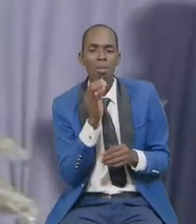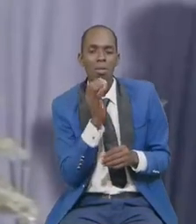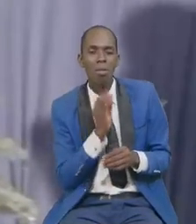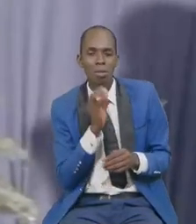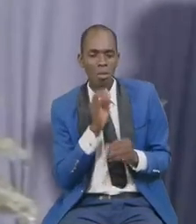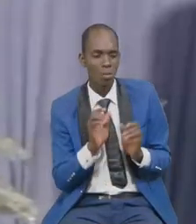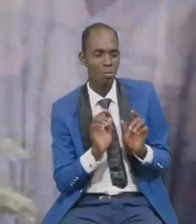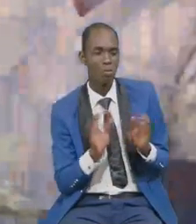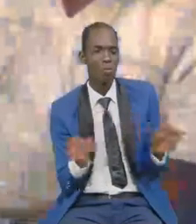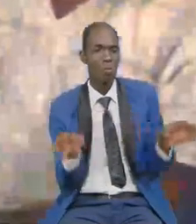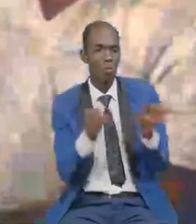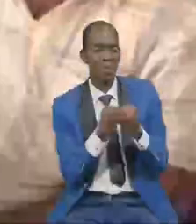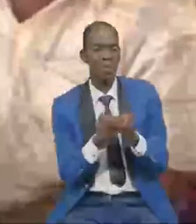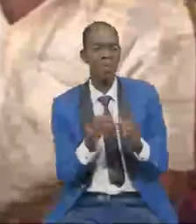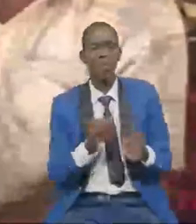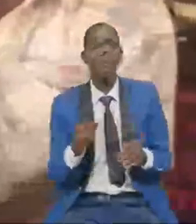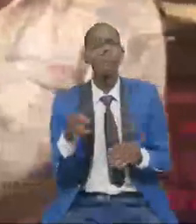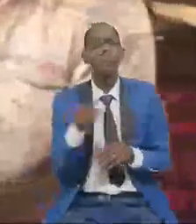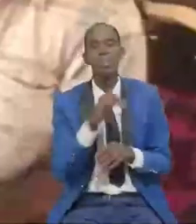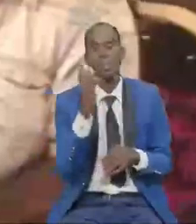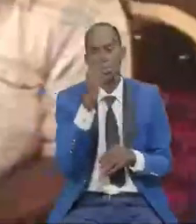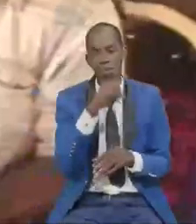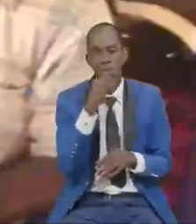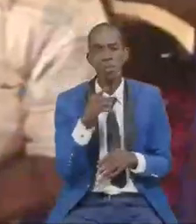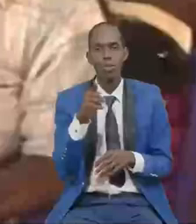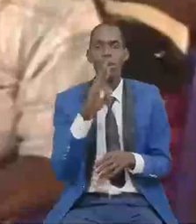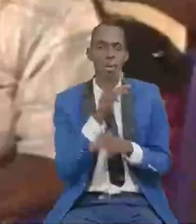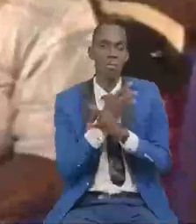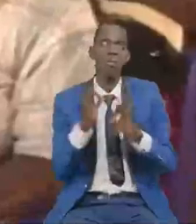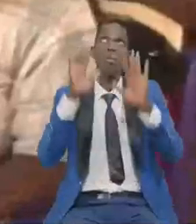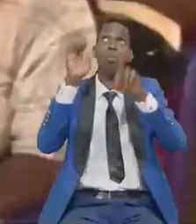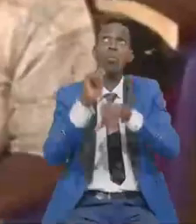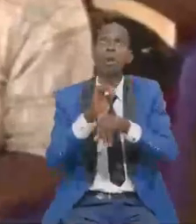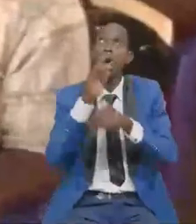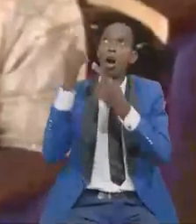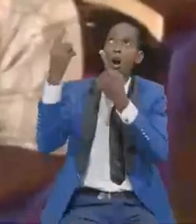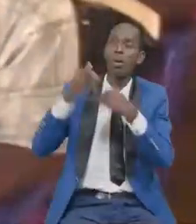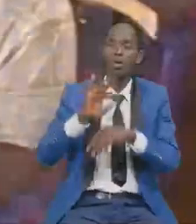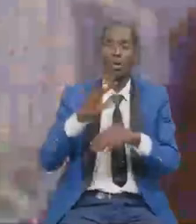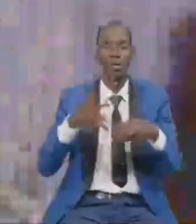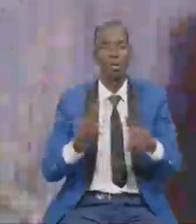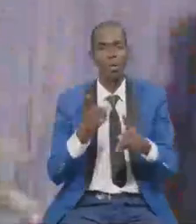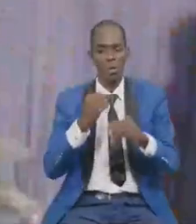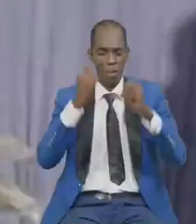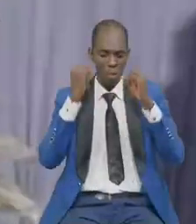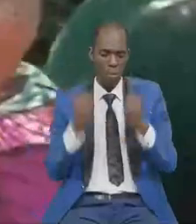libre. Les miracles viennent pour toi. La puissance du Seigneur vient pour toi.